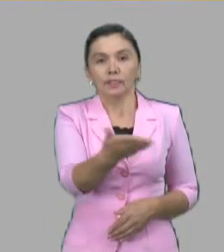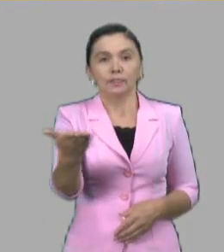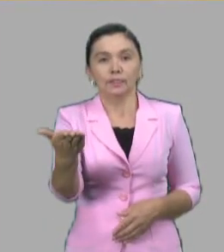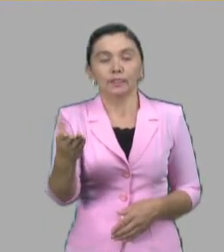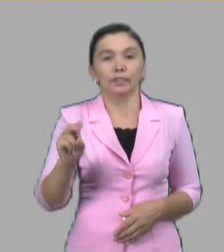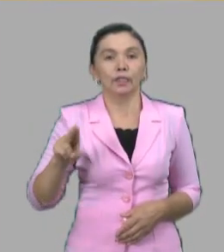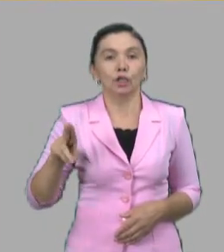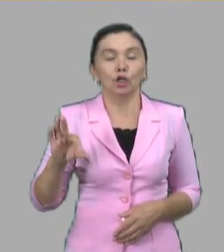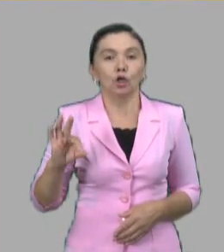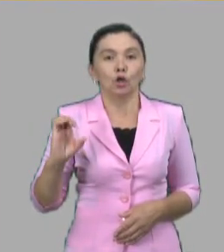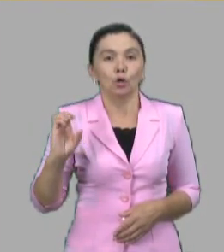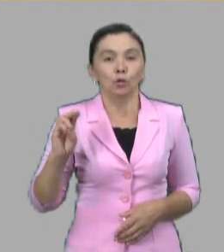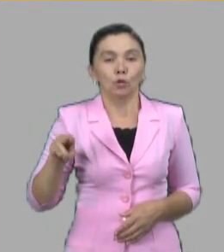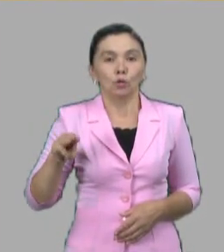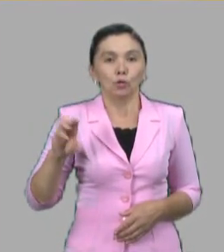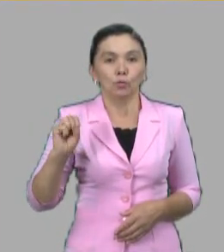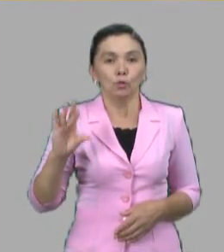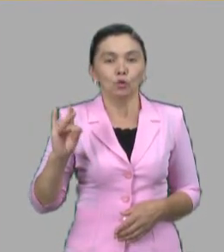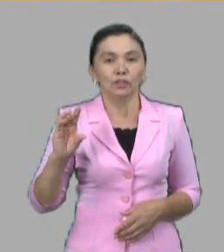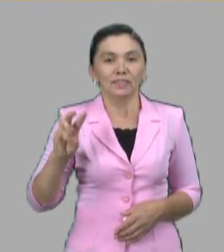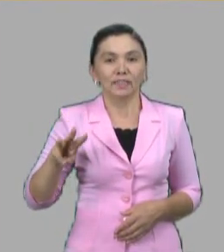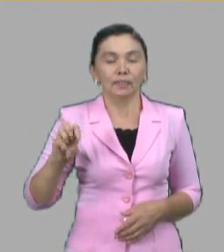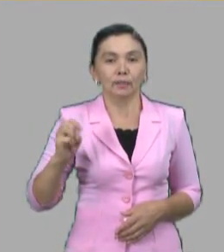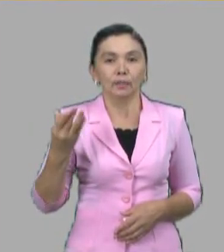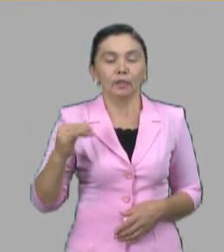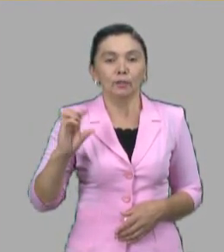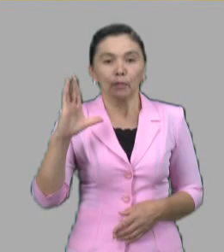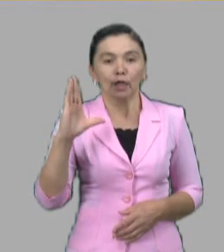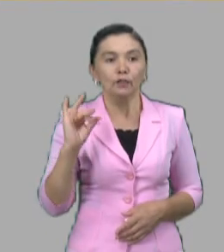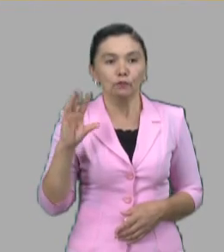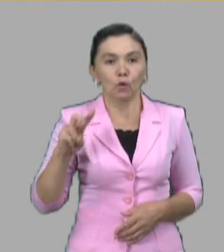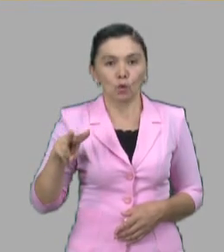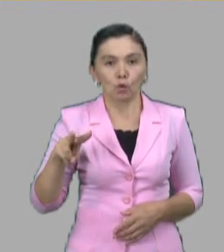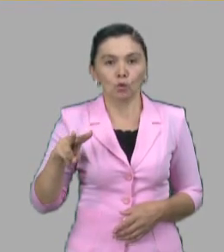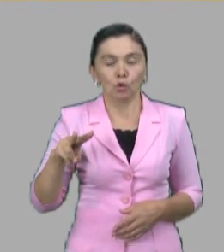Силерге Poster My Wall шилтемеси аркылуу кандай